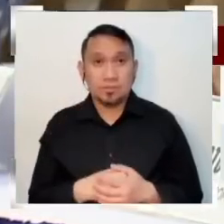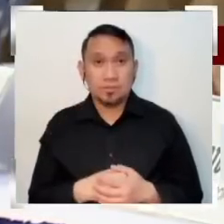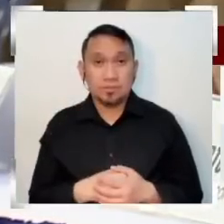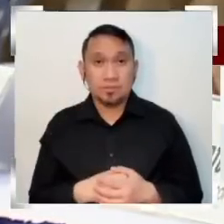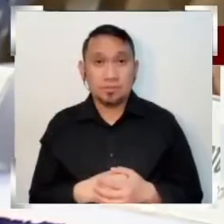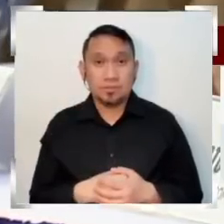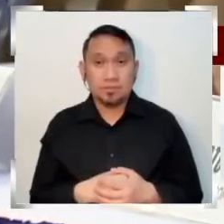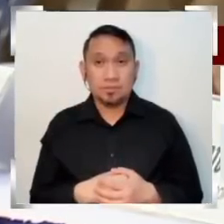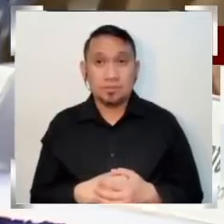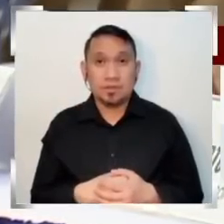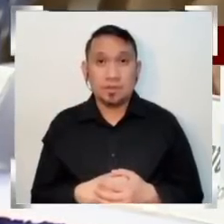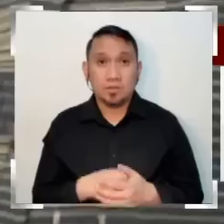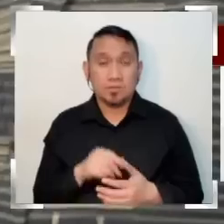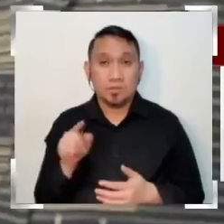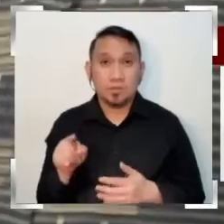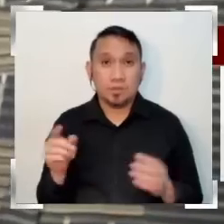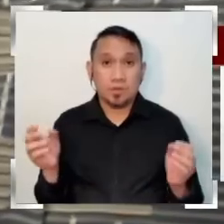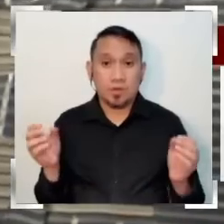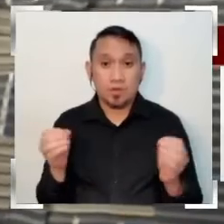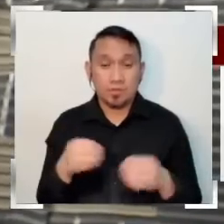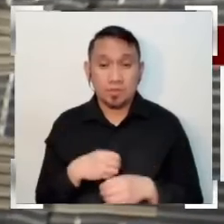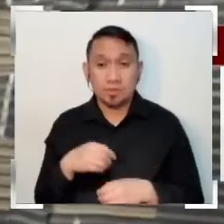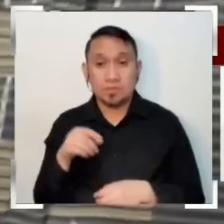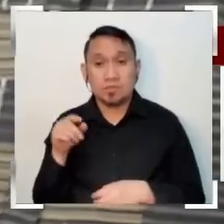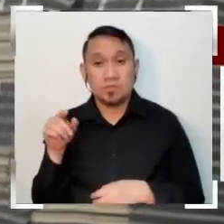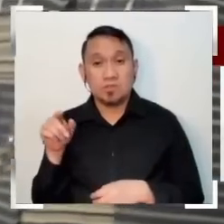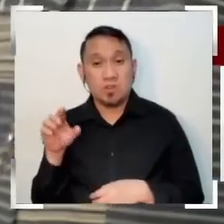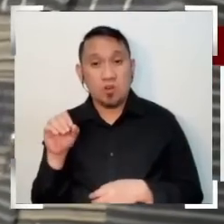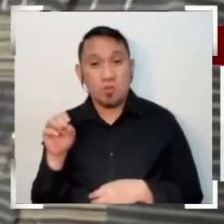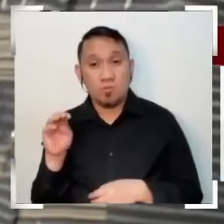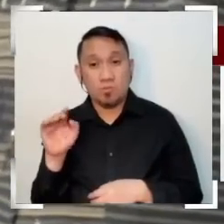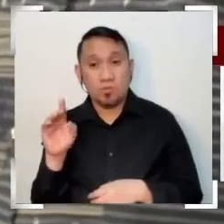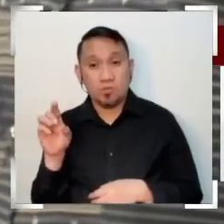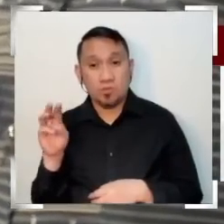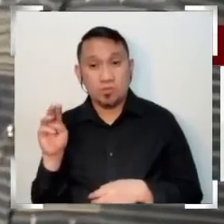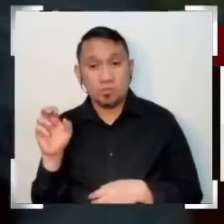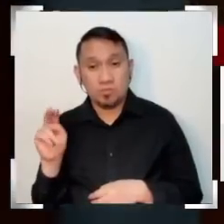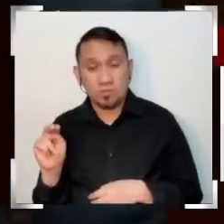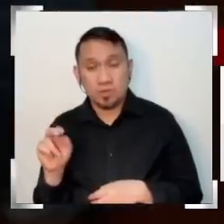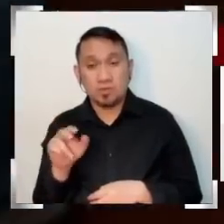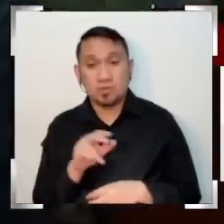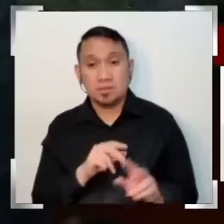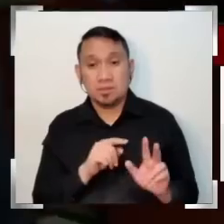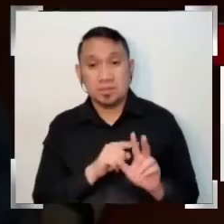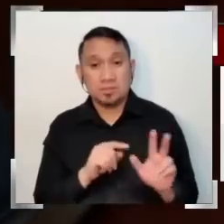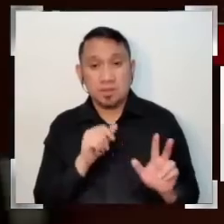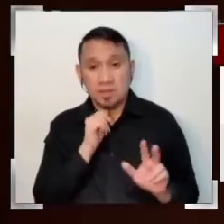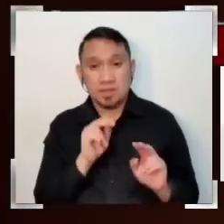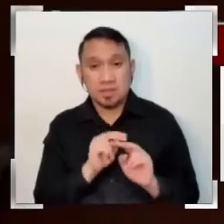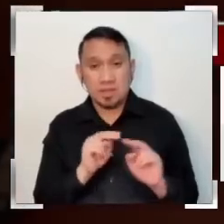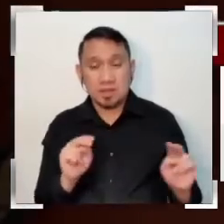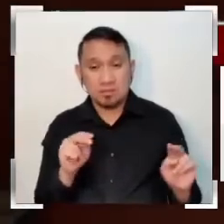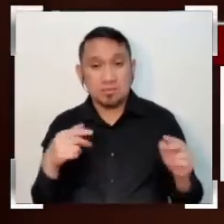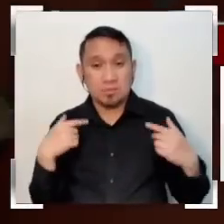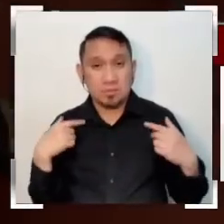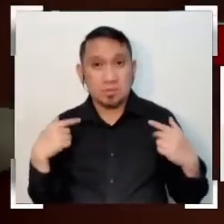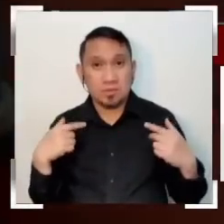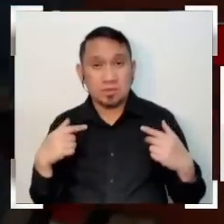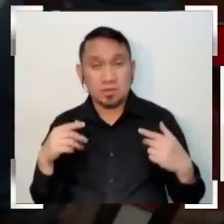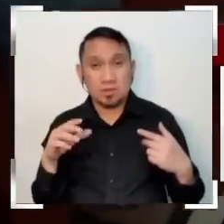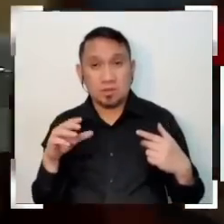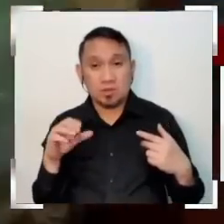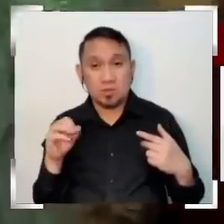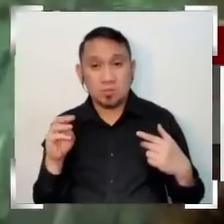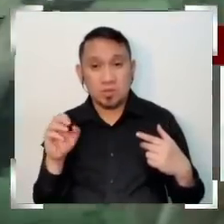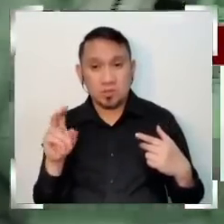sa Office of the Ombudsman. 38 naman ang police non-commissioned officers. Kaugnay ito sa di umano'y cover-up sa